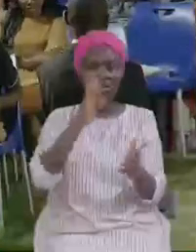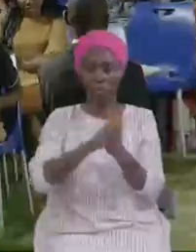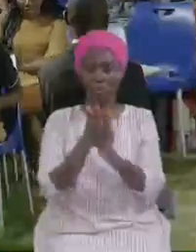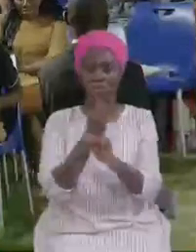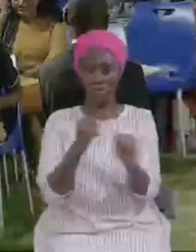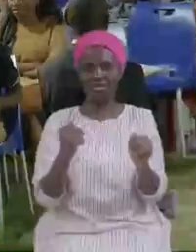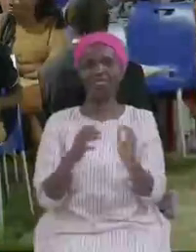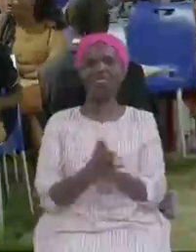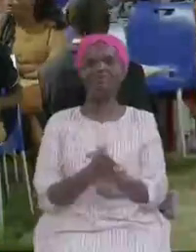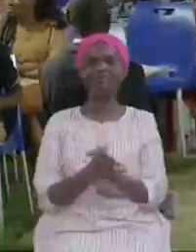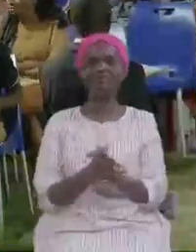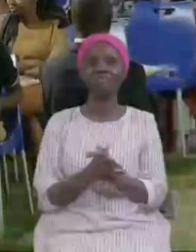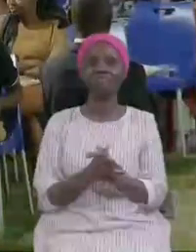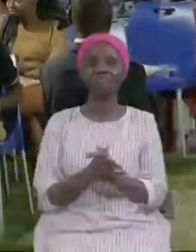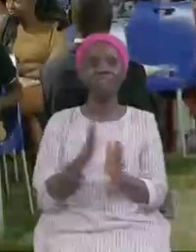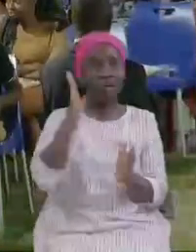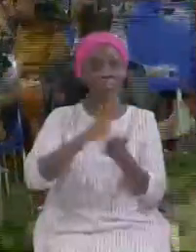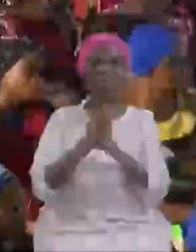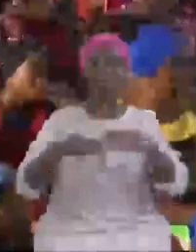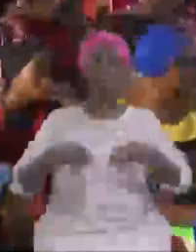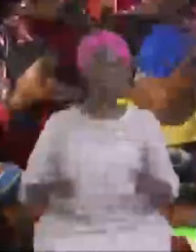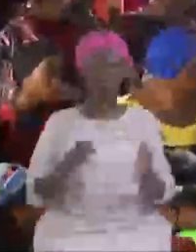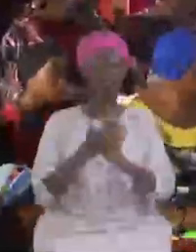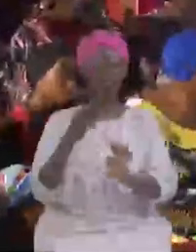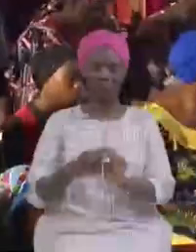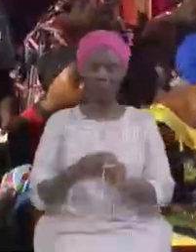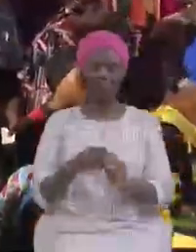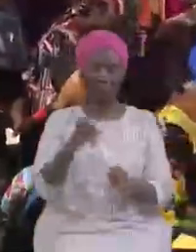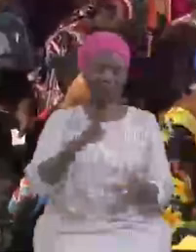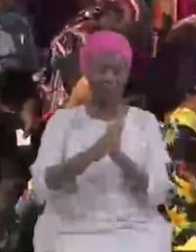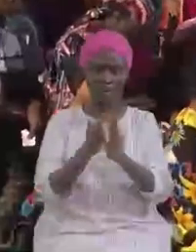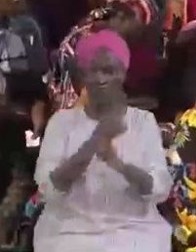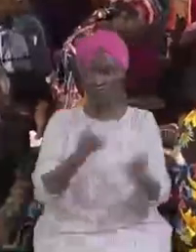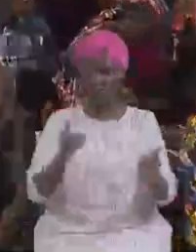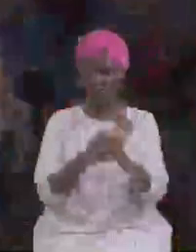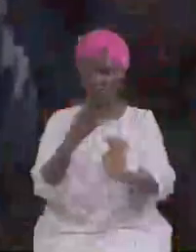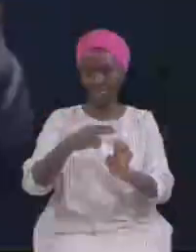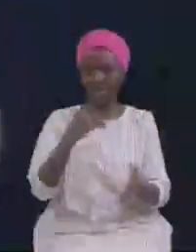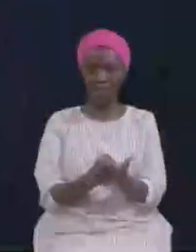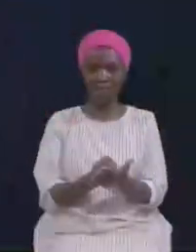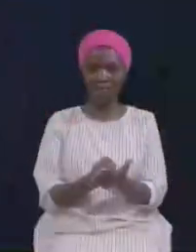sauvé, sera guéri, sera délivré,